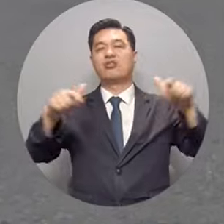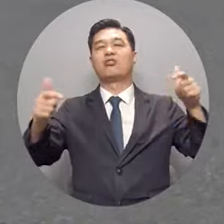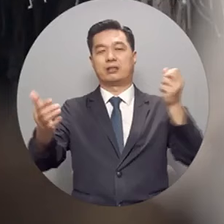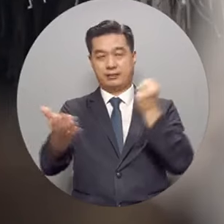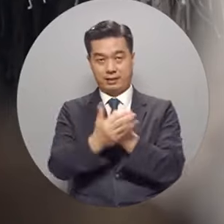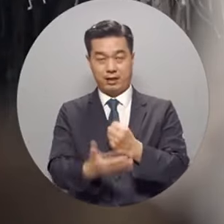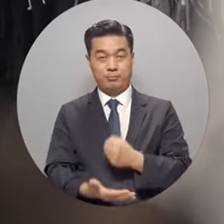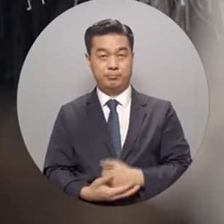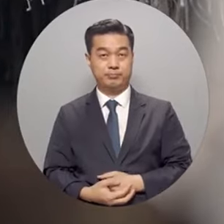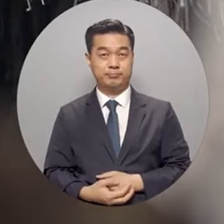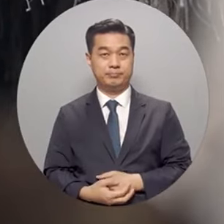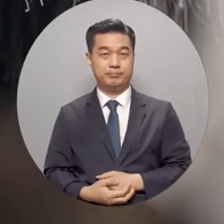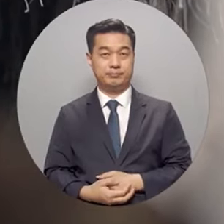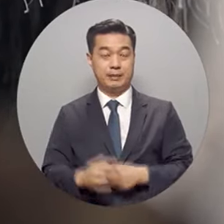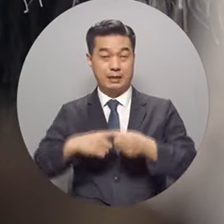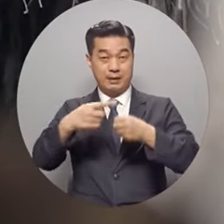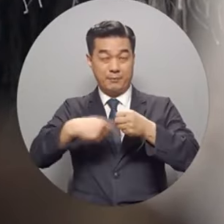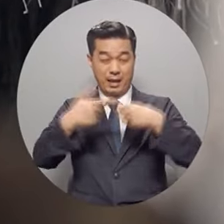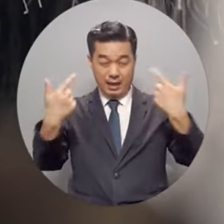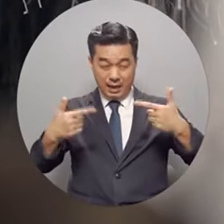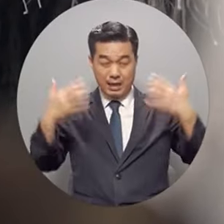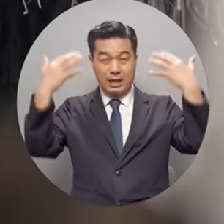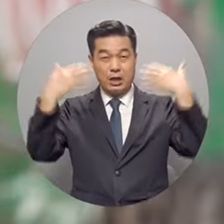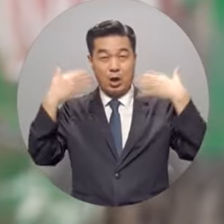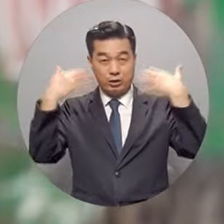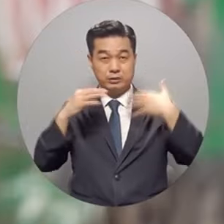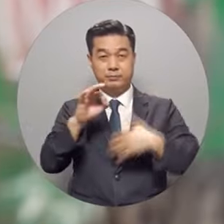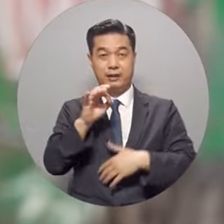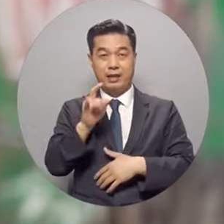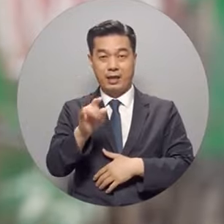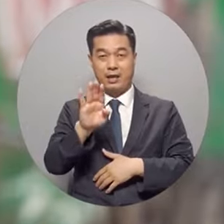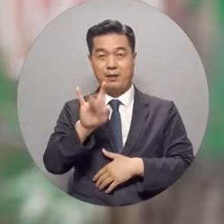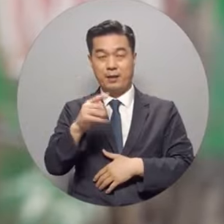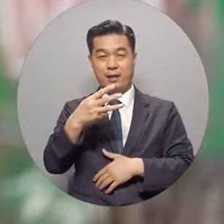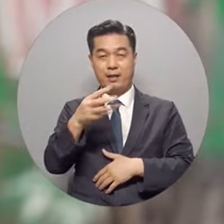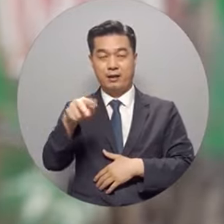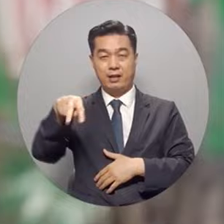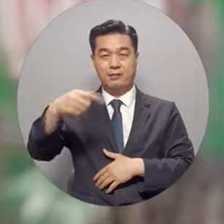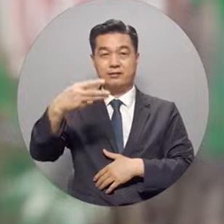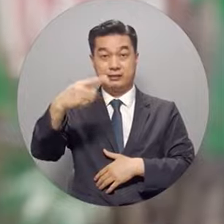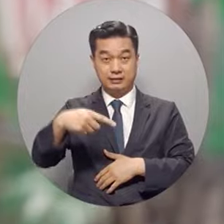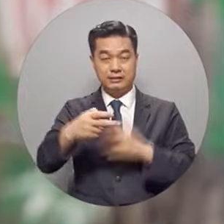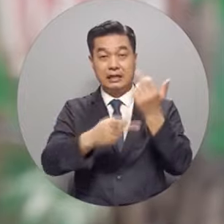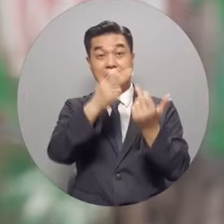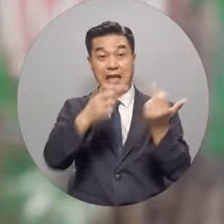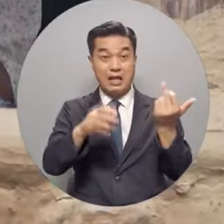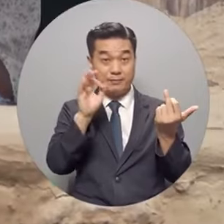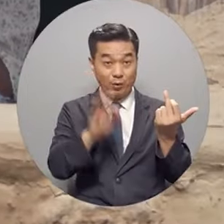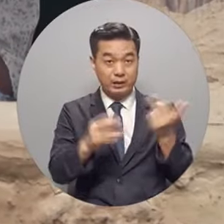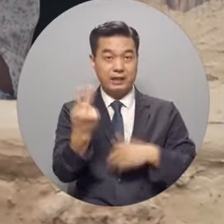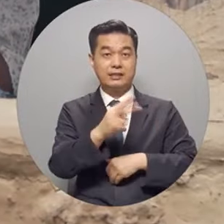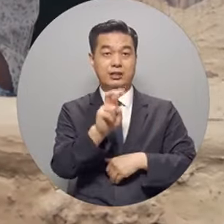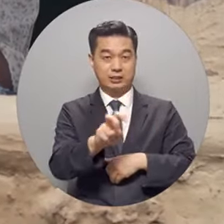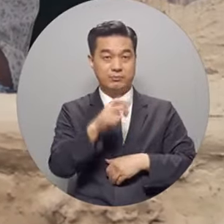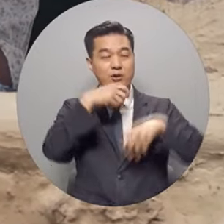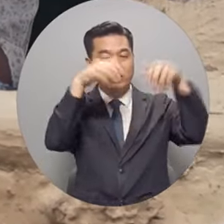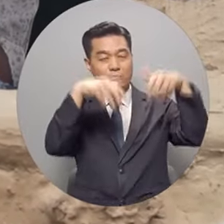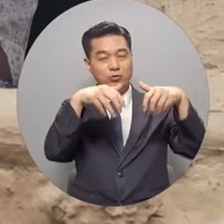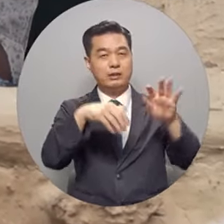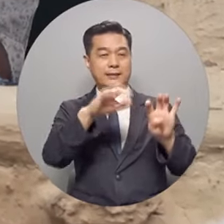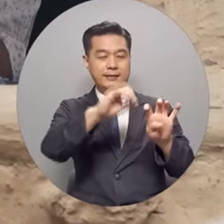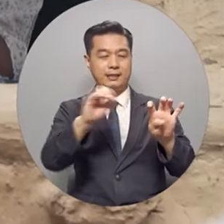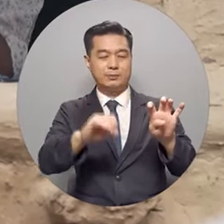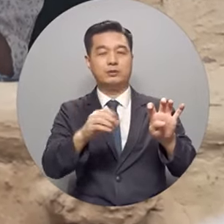있습니다. 매해 여름 에베레스트 산에서 눈 비를 측정했더니 2020년엔 전체 강수량의